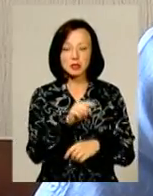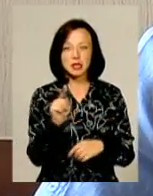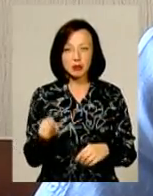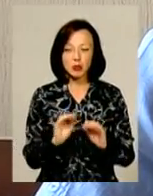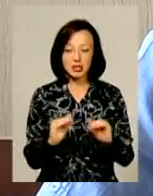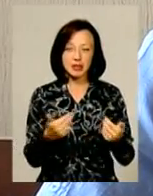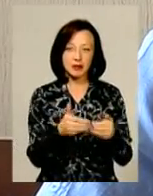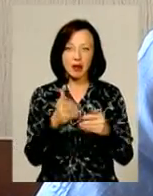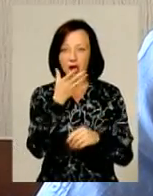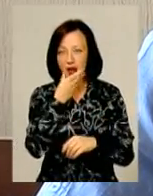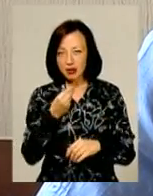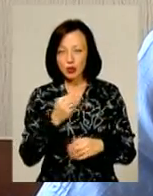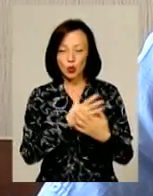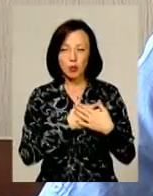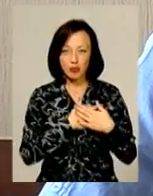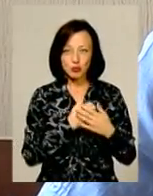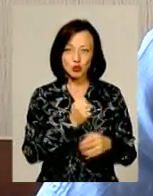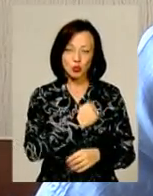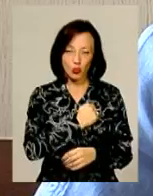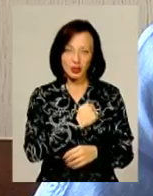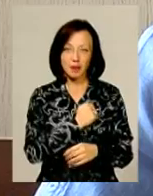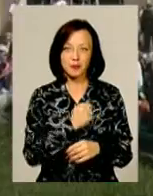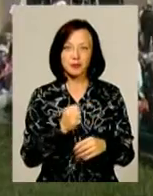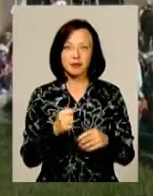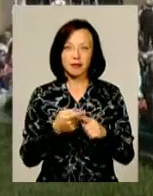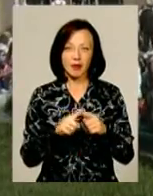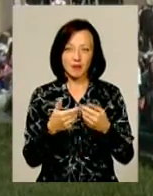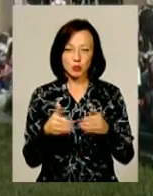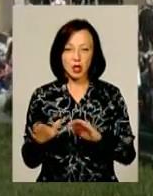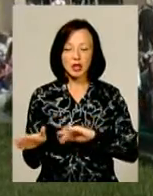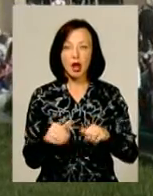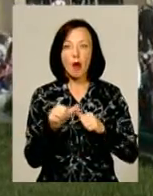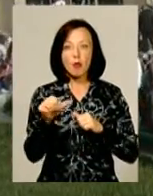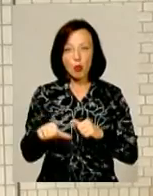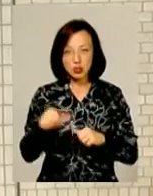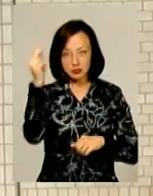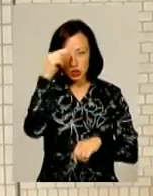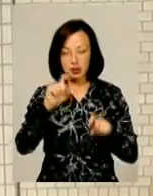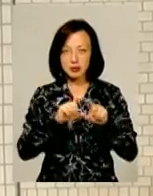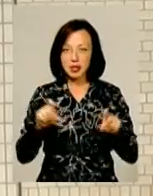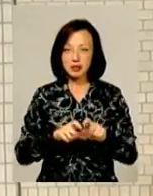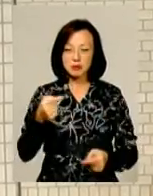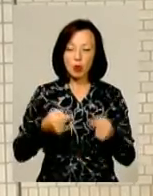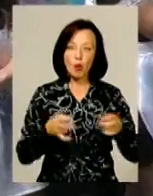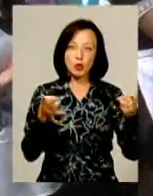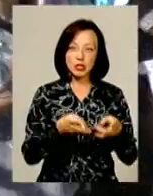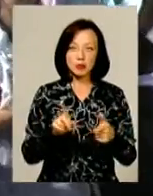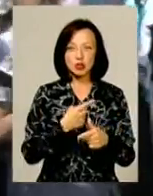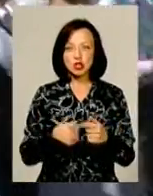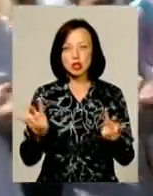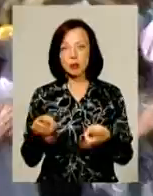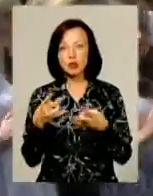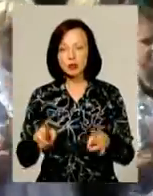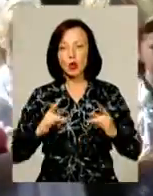бо учні наші дуже гарні, ми їх любимо, і нам шкода з ними розставатися. А поза навчальними закладами сперечаються, потрібні чи ні